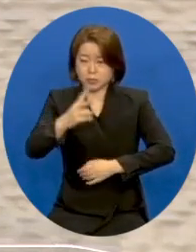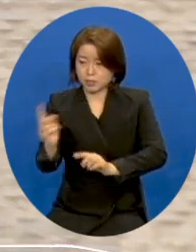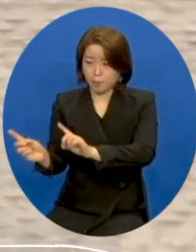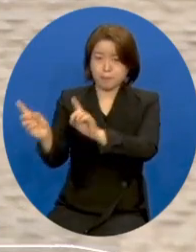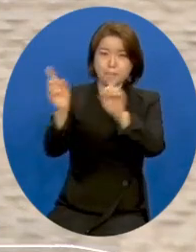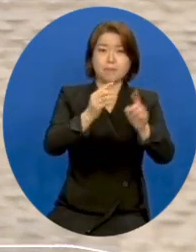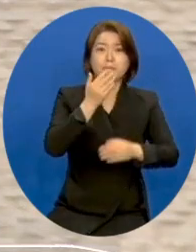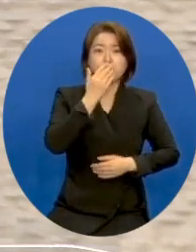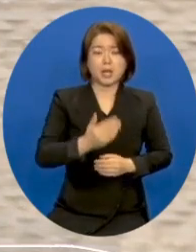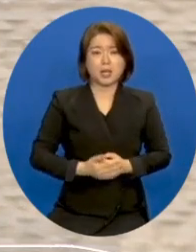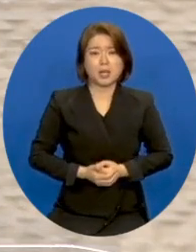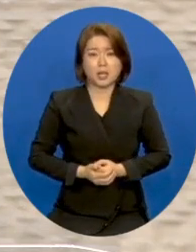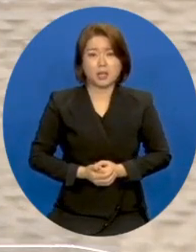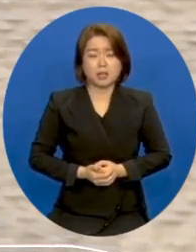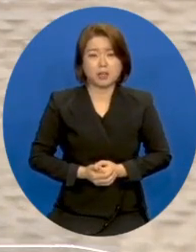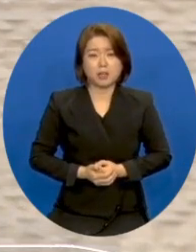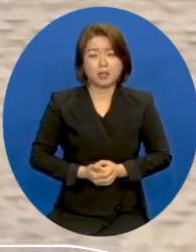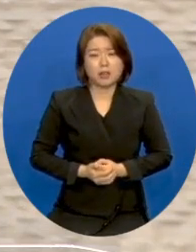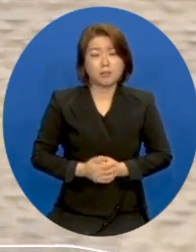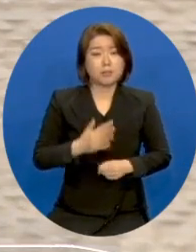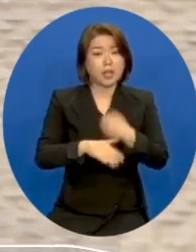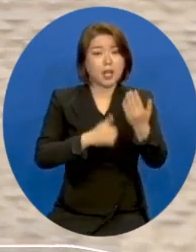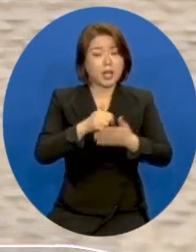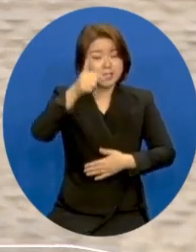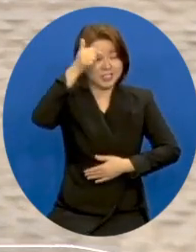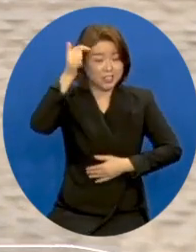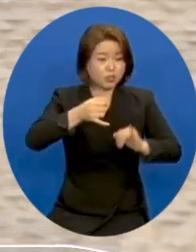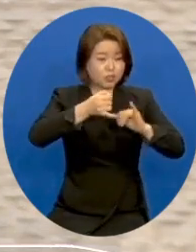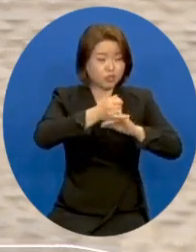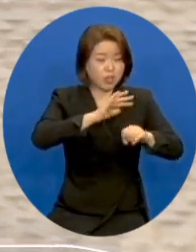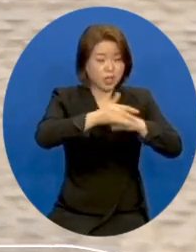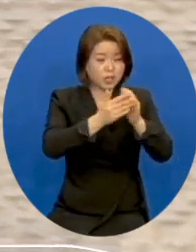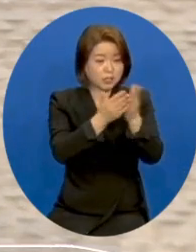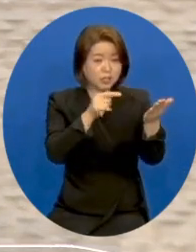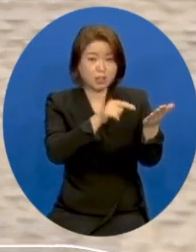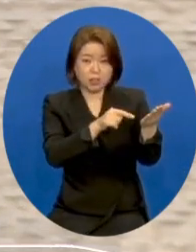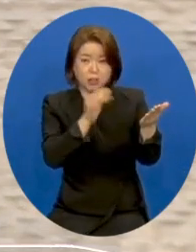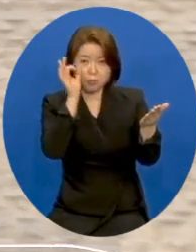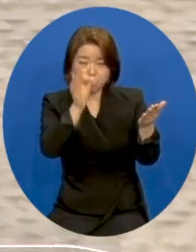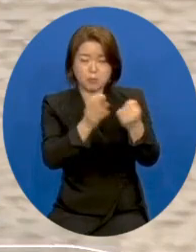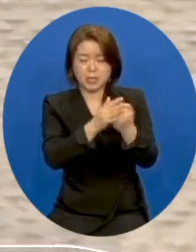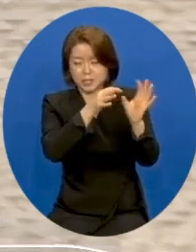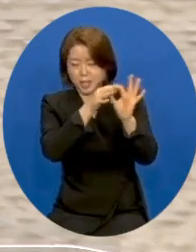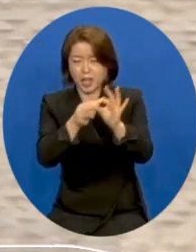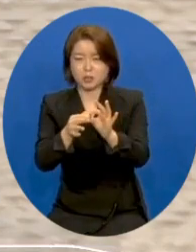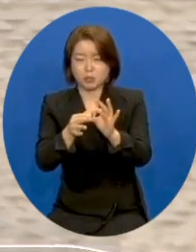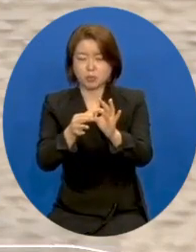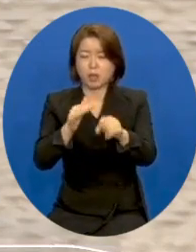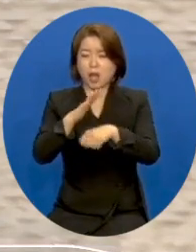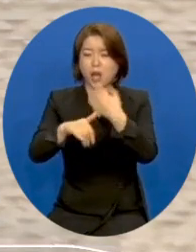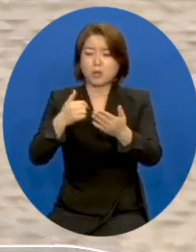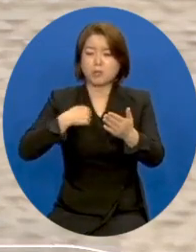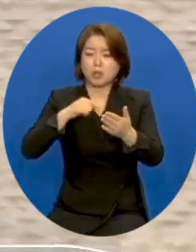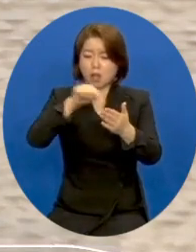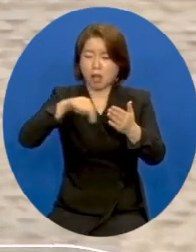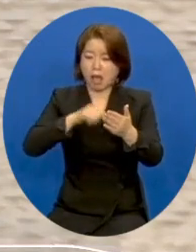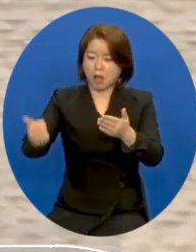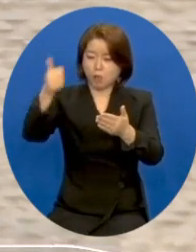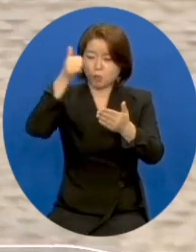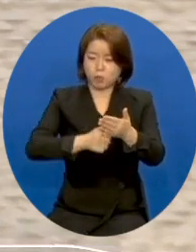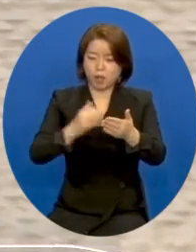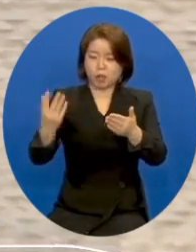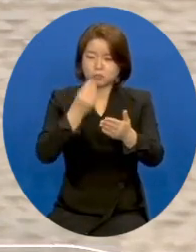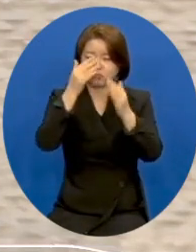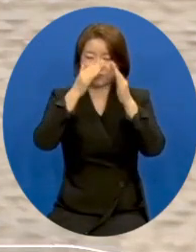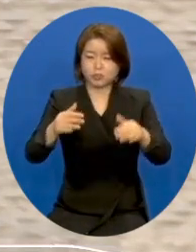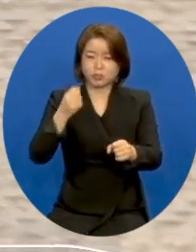겁니다. 하나님은 구약 성경에서 계속하여 하나님께서 우리 안에 오셔서 우리를 성전